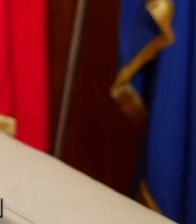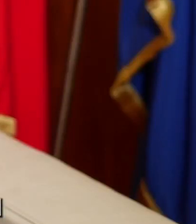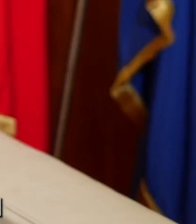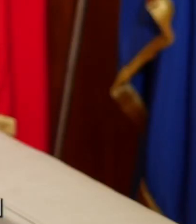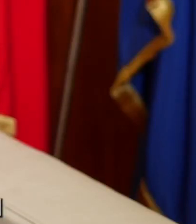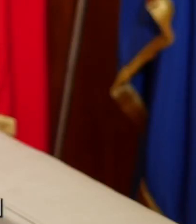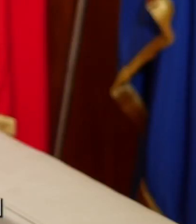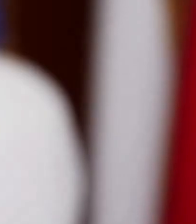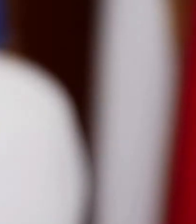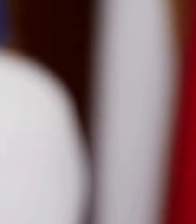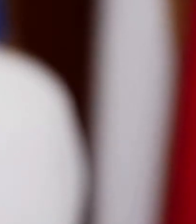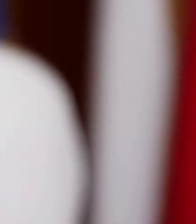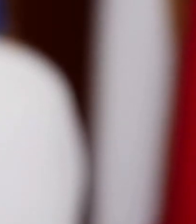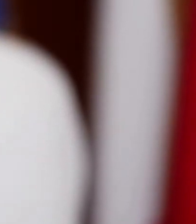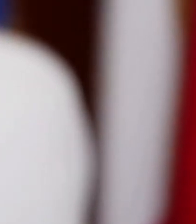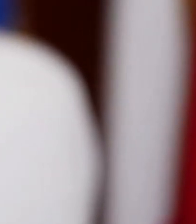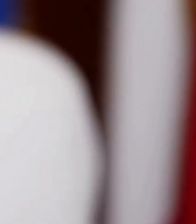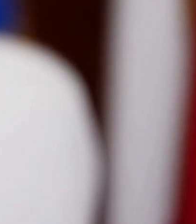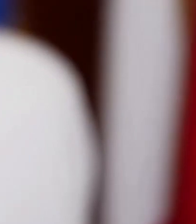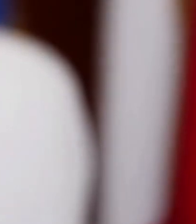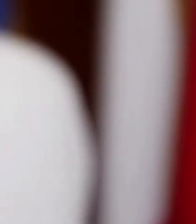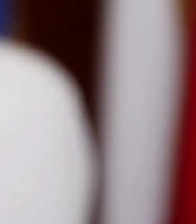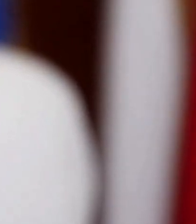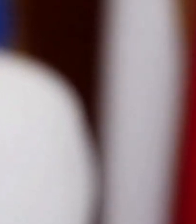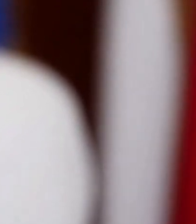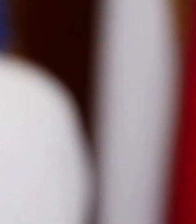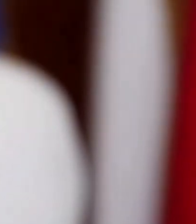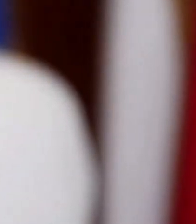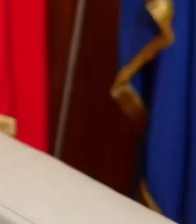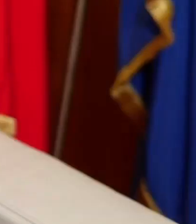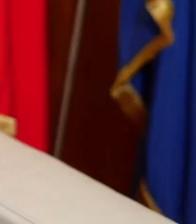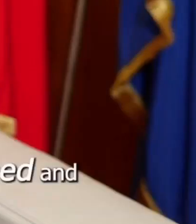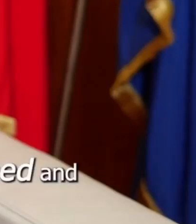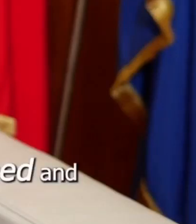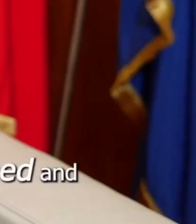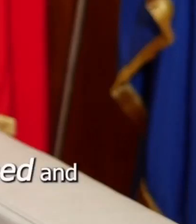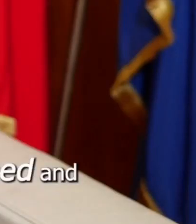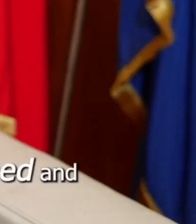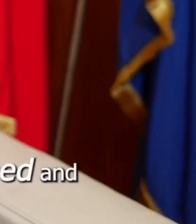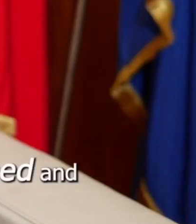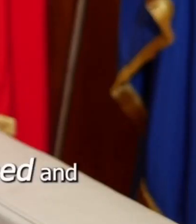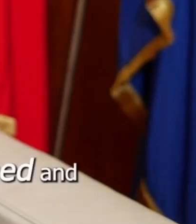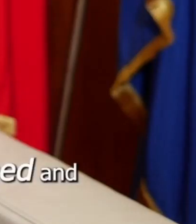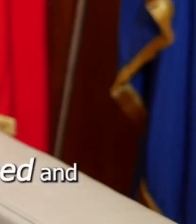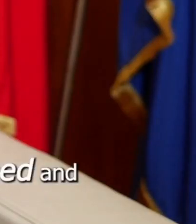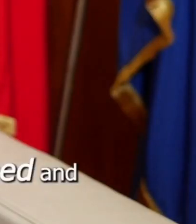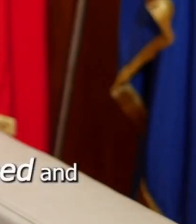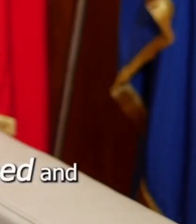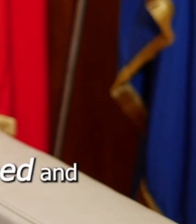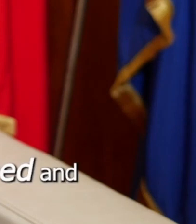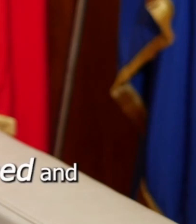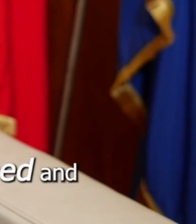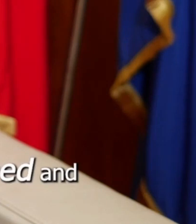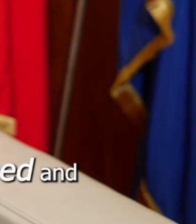terreno più fattibile e sicuro per gli investimenti nello sviluppo socio-economico. Ciò deve basarsi su un processo di